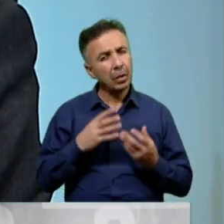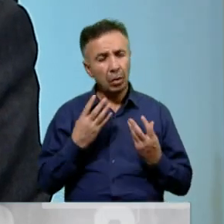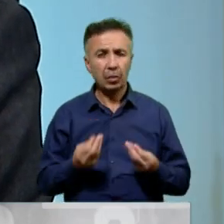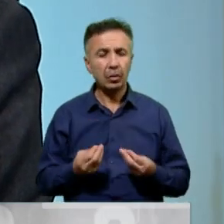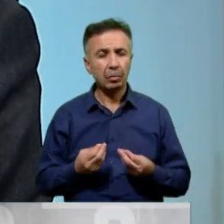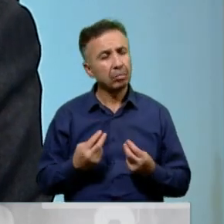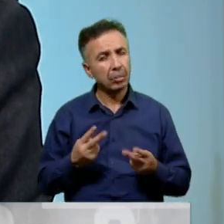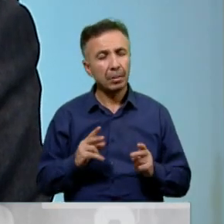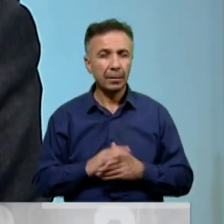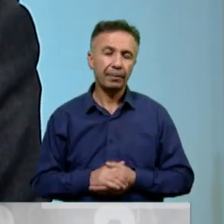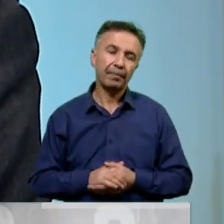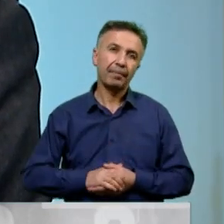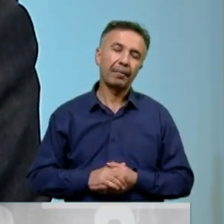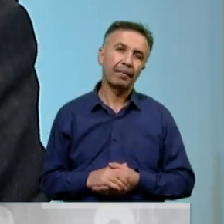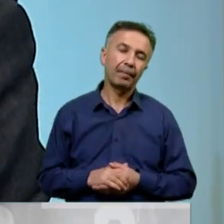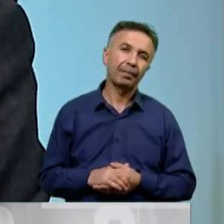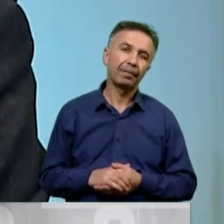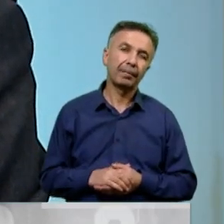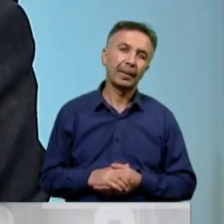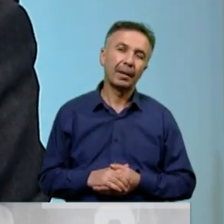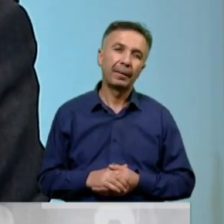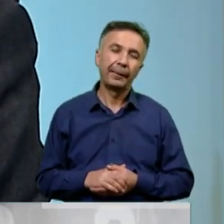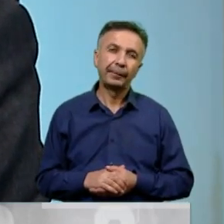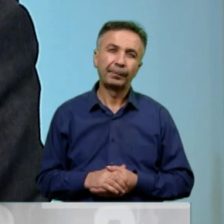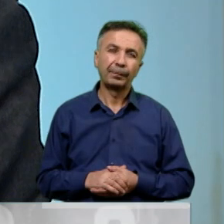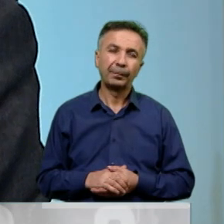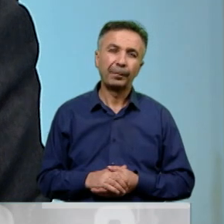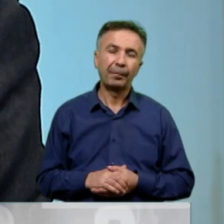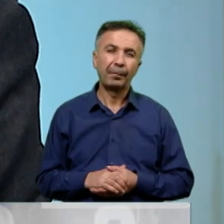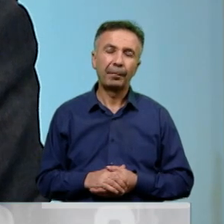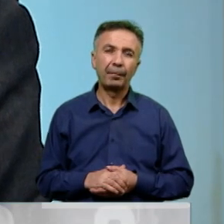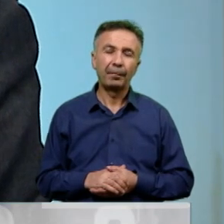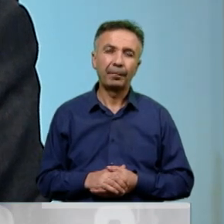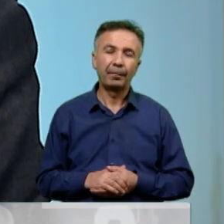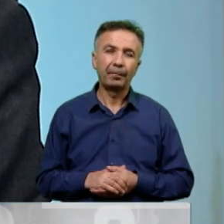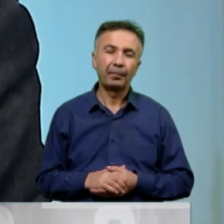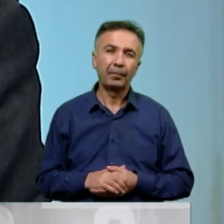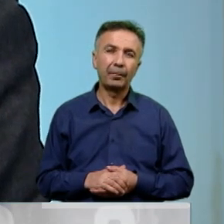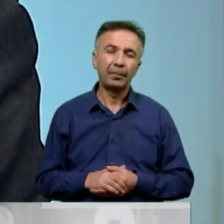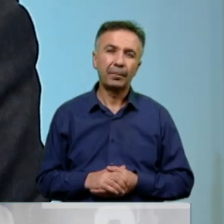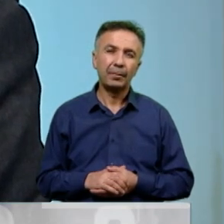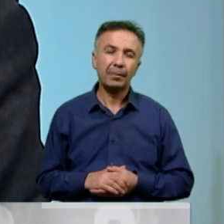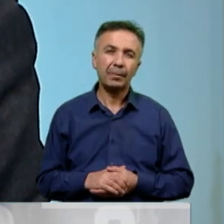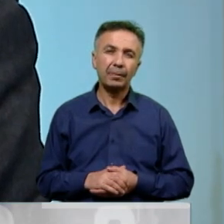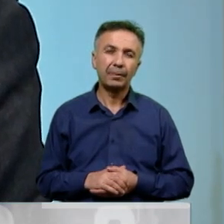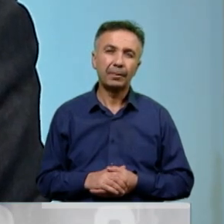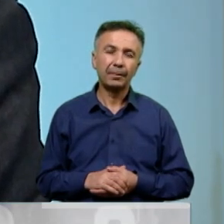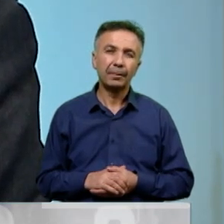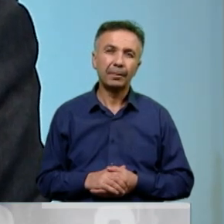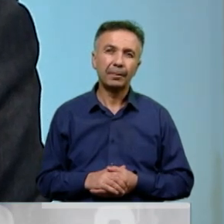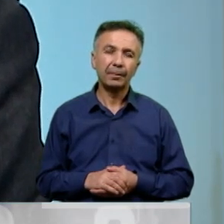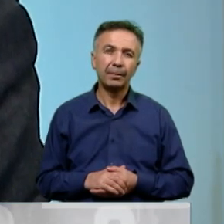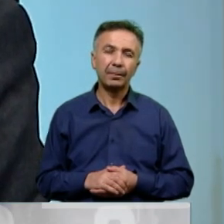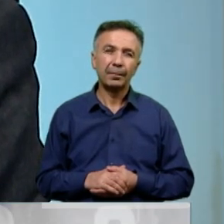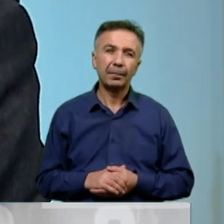var, oğlunuz, başka yavrunuz, kardeşiniz olabilir. Yani bunlar böyle de halledilebilir. Destek ediyorlar.